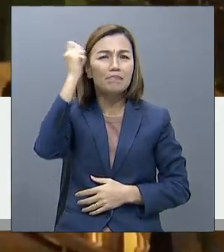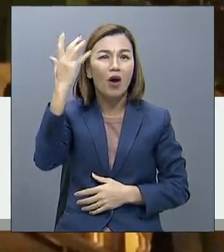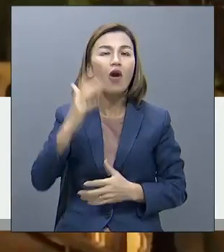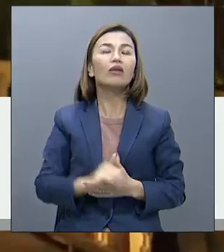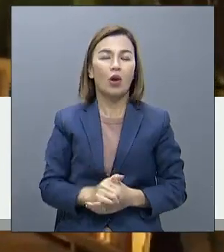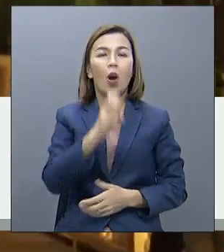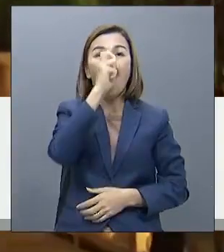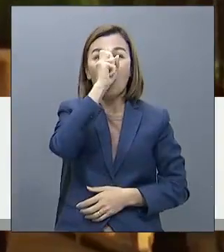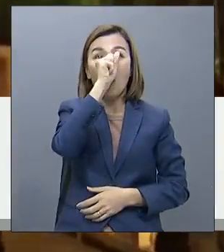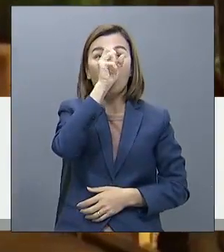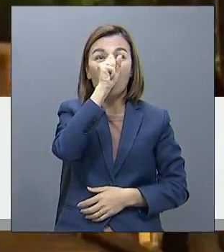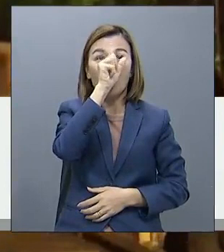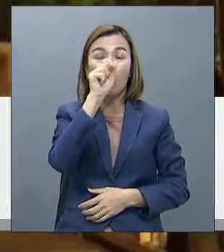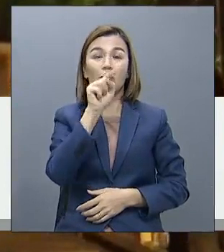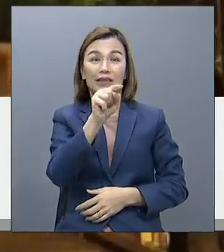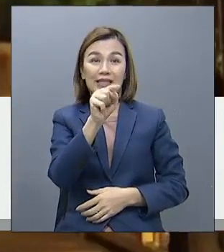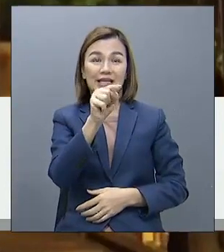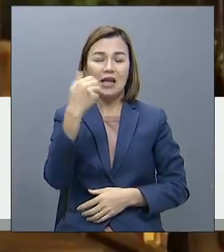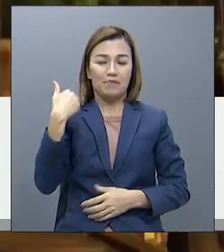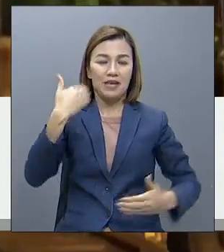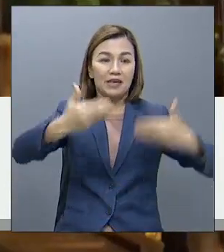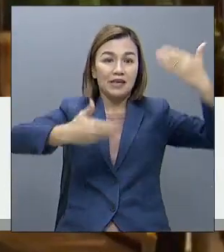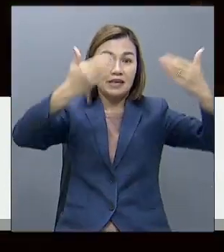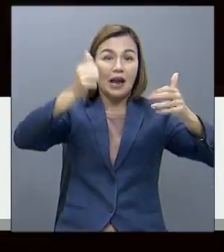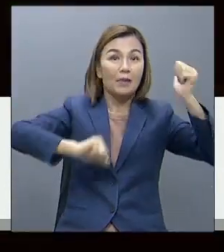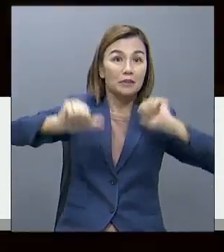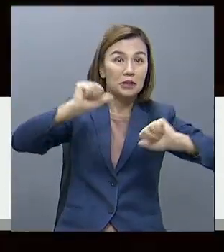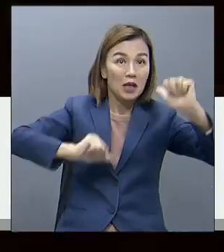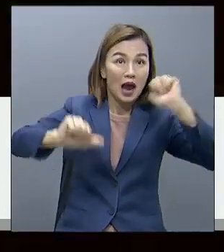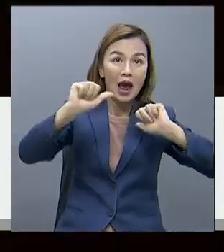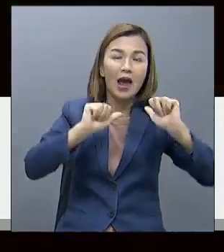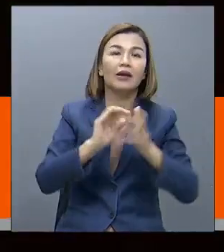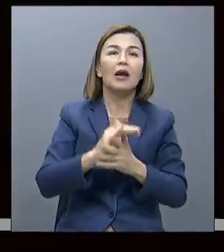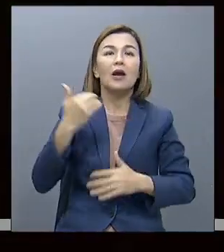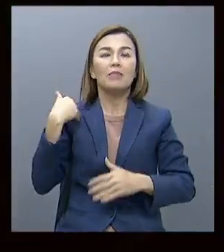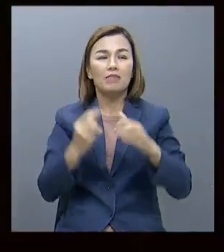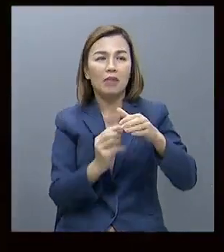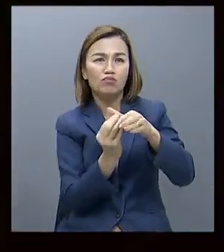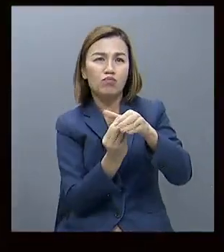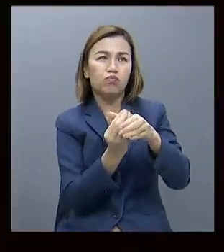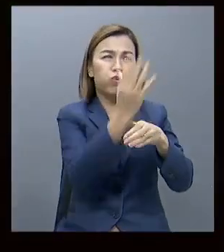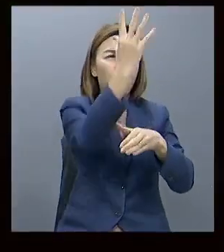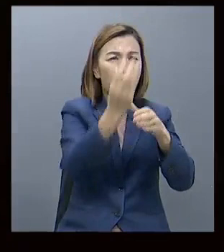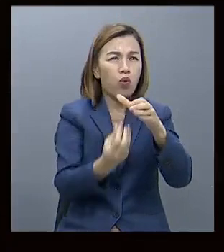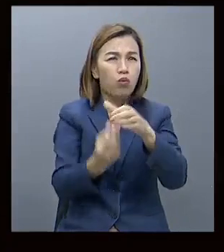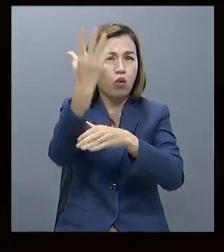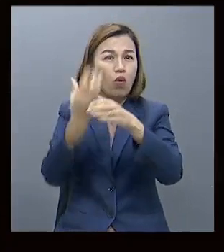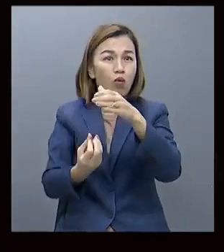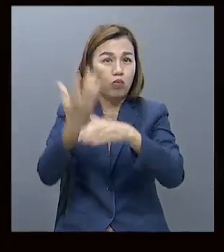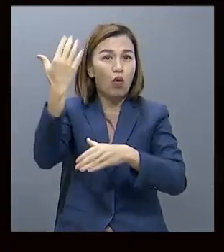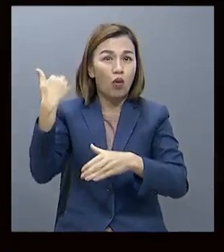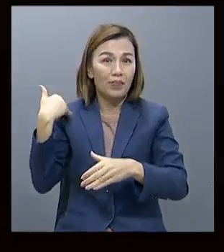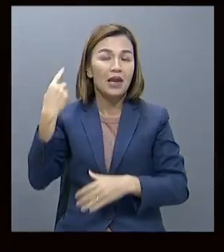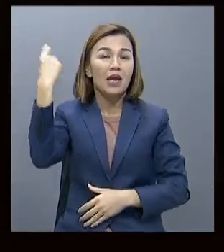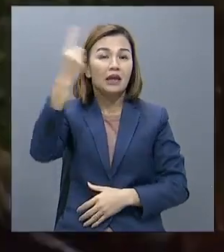นส่งท้ายปีเก่าต้อนรับปีใหม่เขาจะมีการแสดงแสงเสียงและก็จุดพลุอันสวยงามตระการตาคาดว่าจะมีนักท่องเ